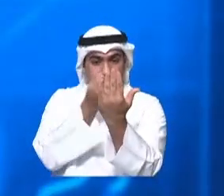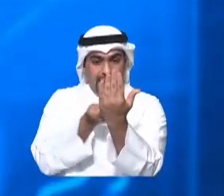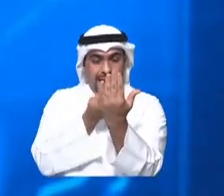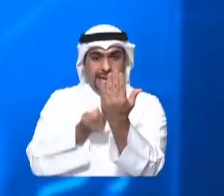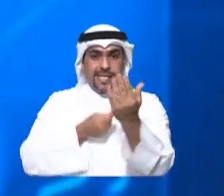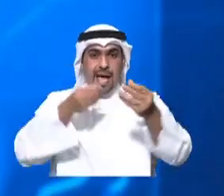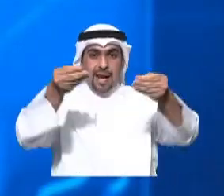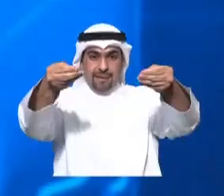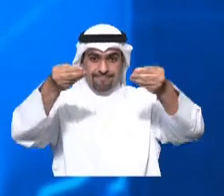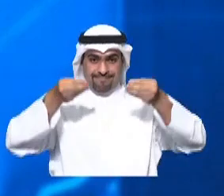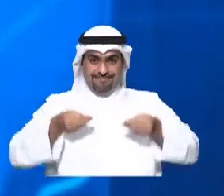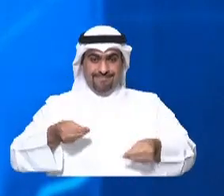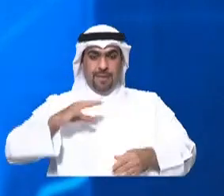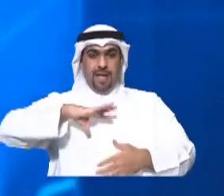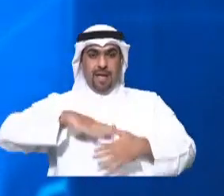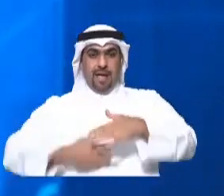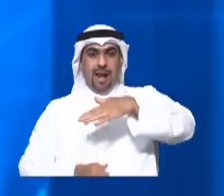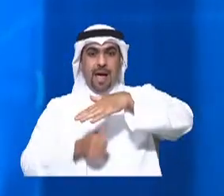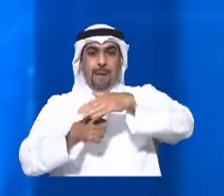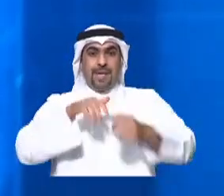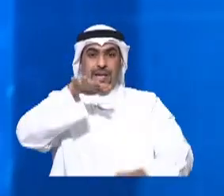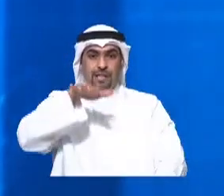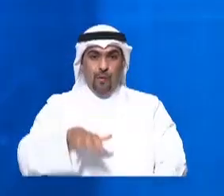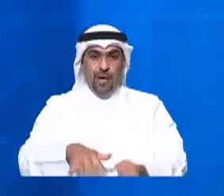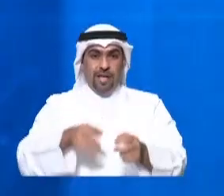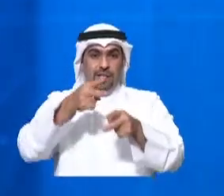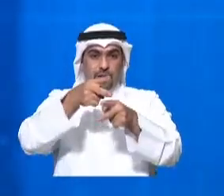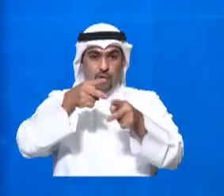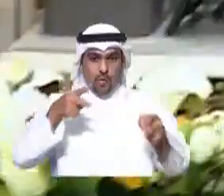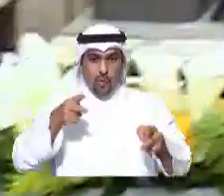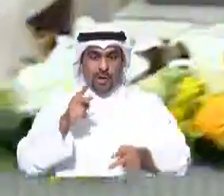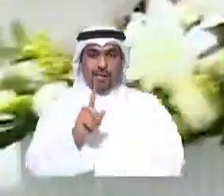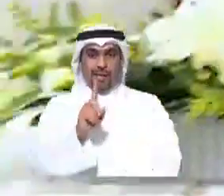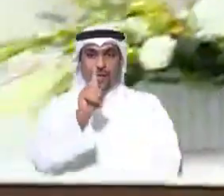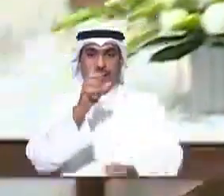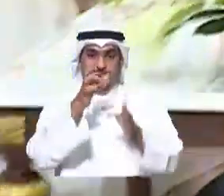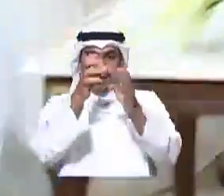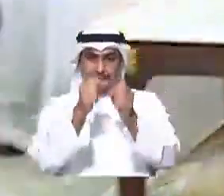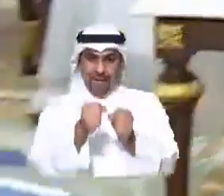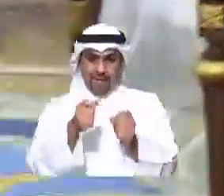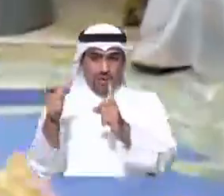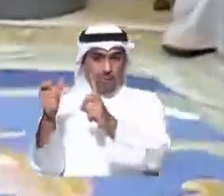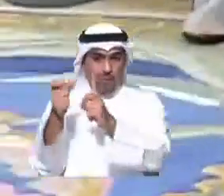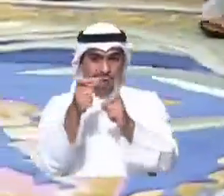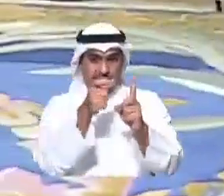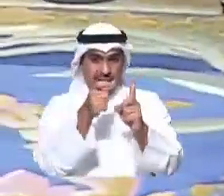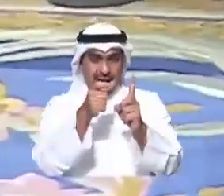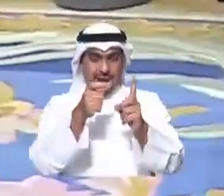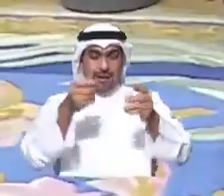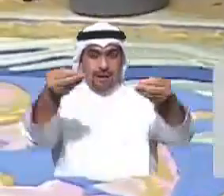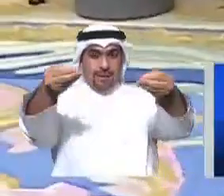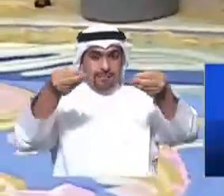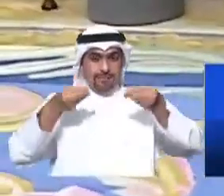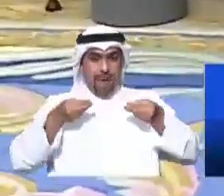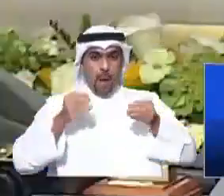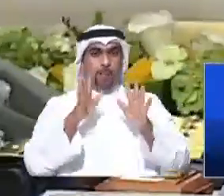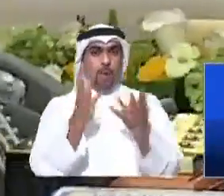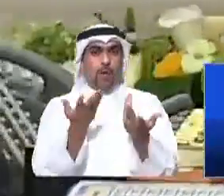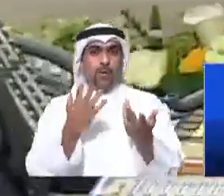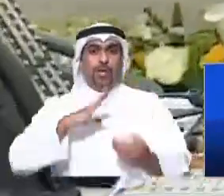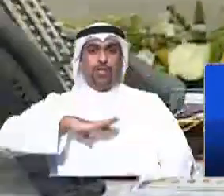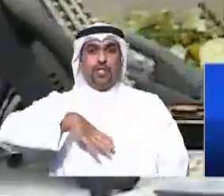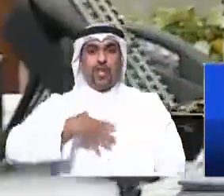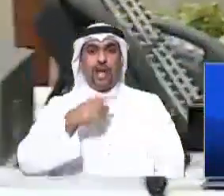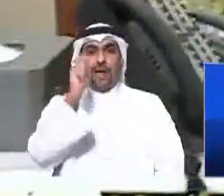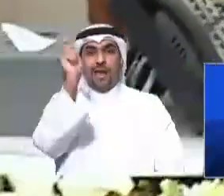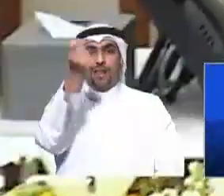حضرته صاحب السمو أمير البلاد الشيخ نواف الأحمد الجابر الصباح حفظه الله ورعاه من أخيه حضرة صاحب السمو الشيخ